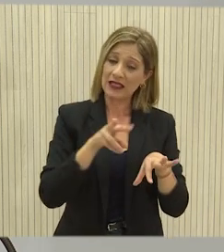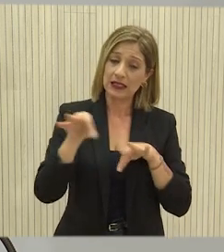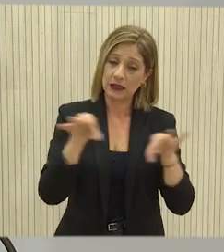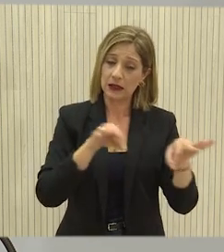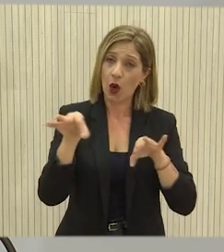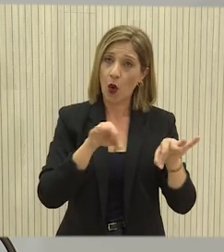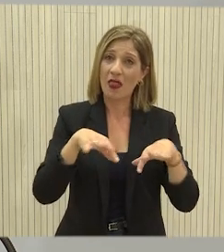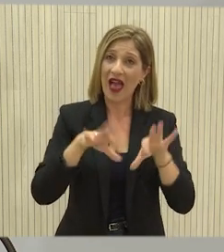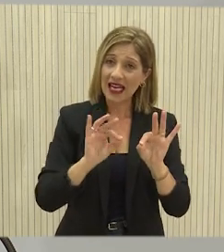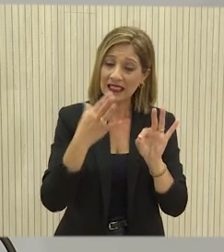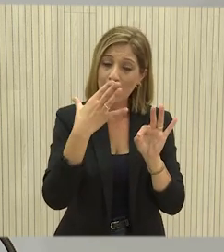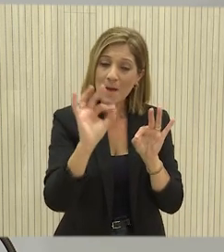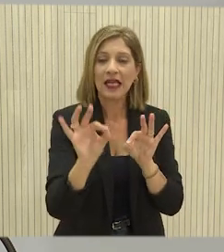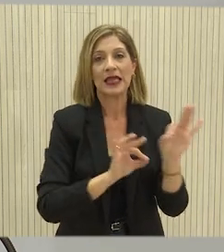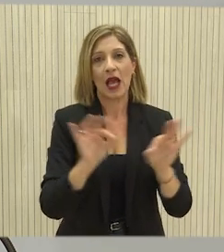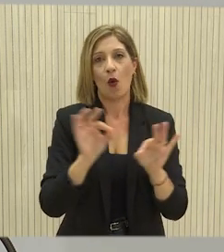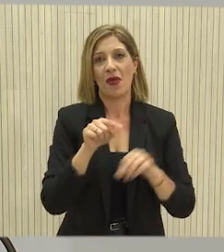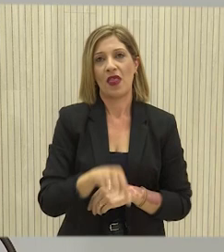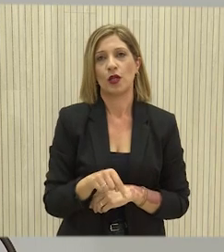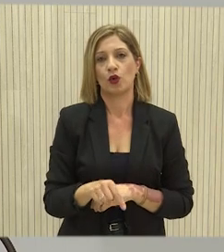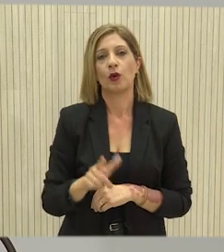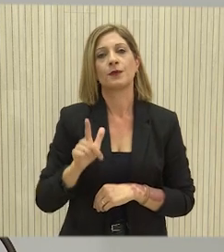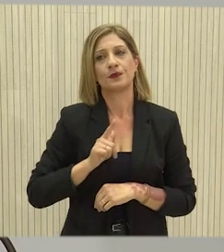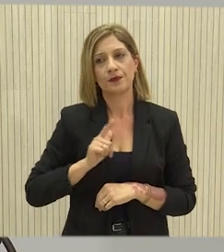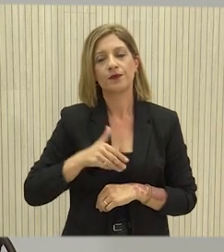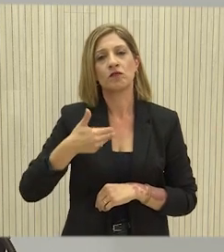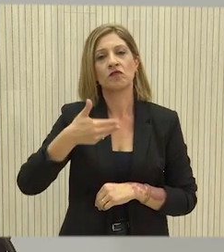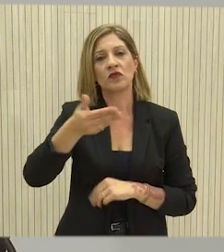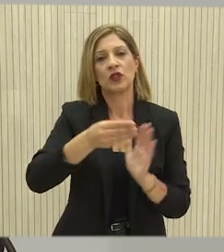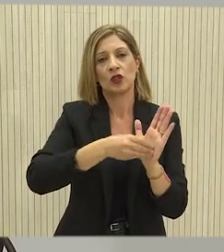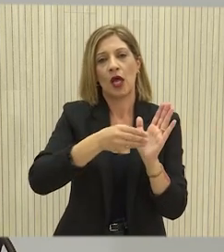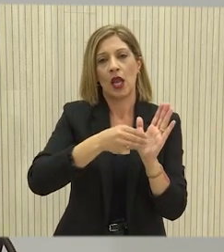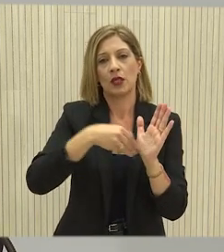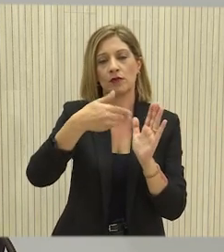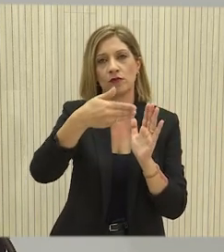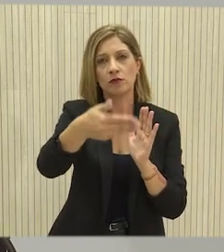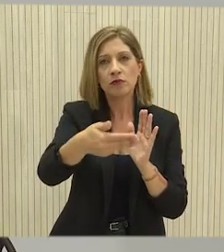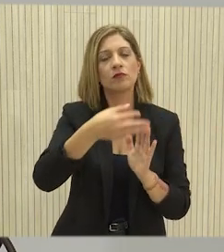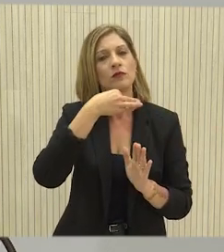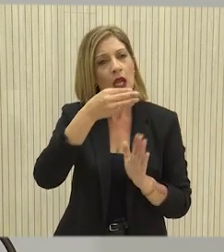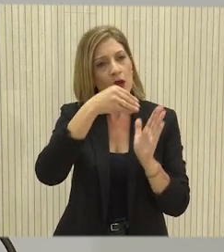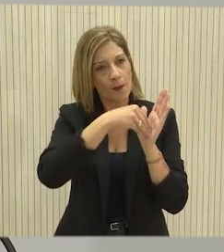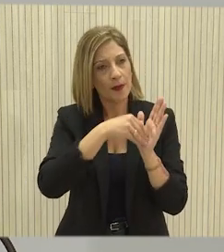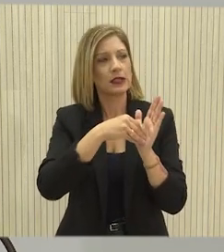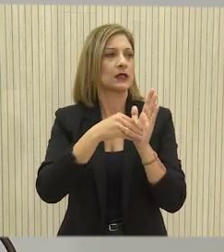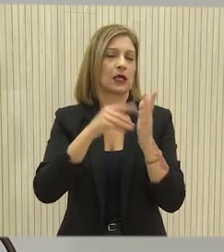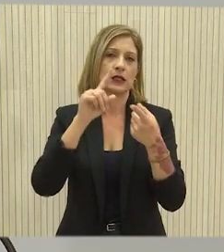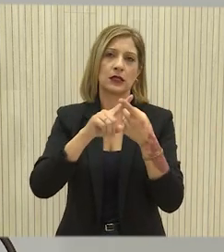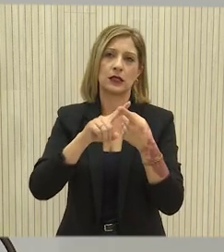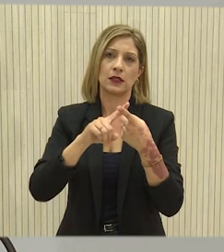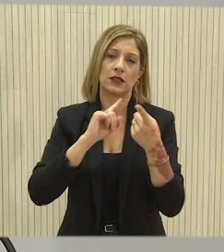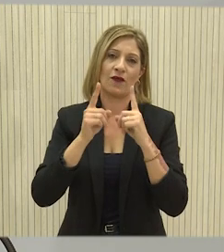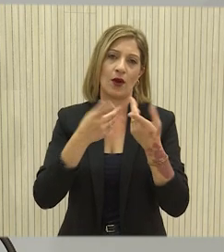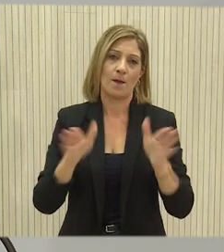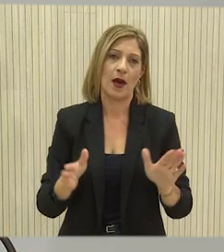διαδικασία οικοπεδοποίησης για τα πρώτα 50 οικόπεδα. Και προνοούνται και άλλα οικόπεδα τα οποία είναι ρητά αναφερόνται στην συναντήληψη όπως έχει